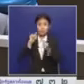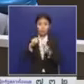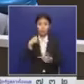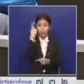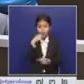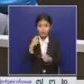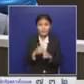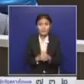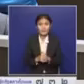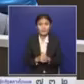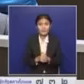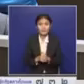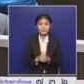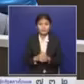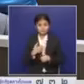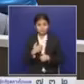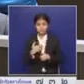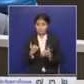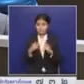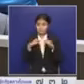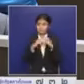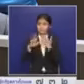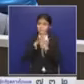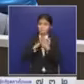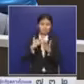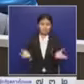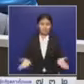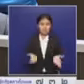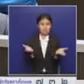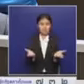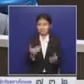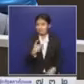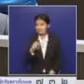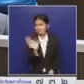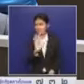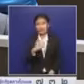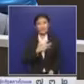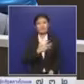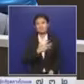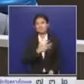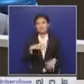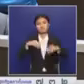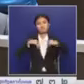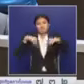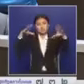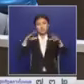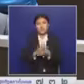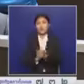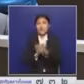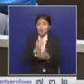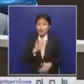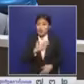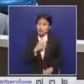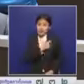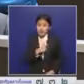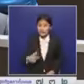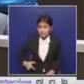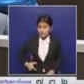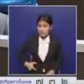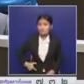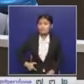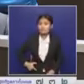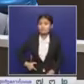ไม่สนับสนุนและจะต่อต้านเราไม่สมควรนำสถาบันกษัตริย์มา